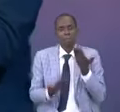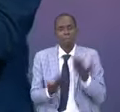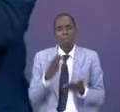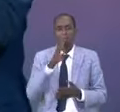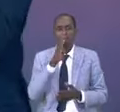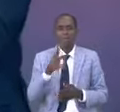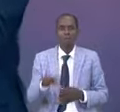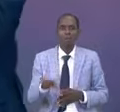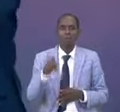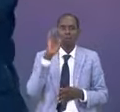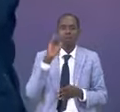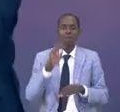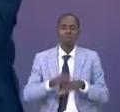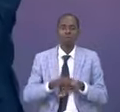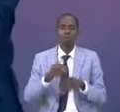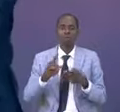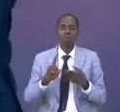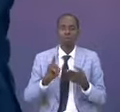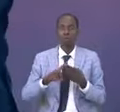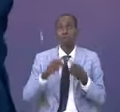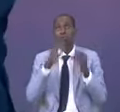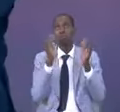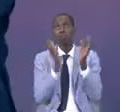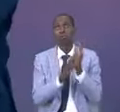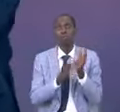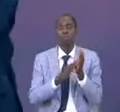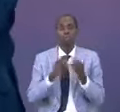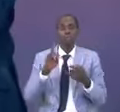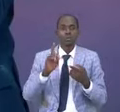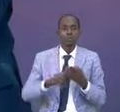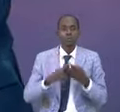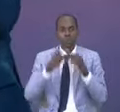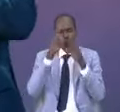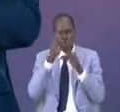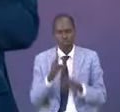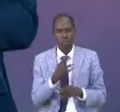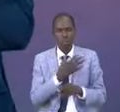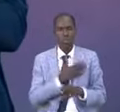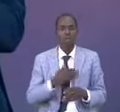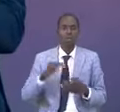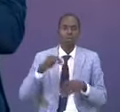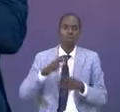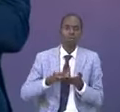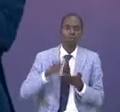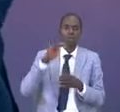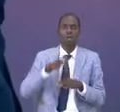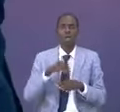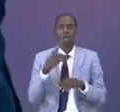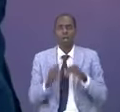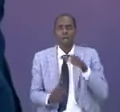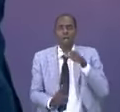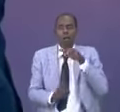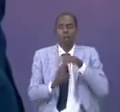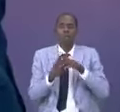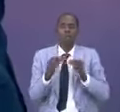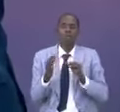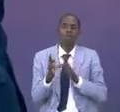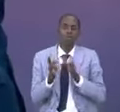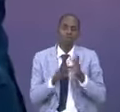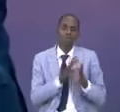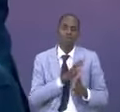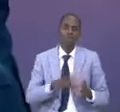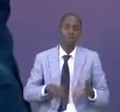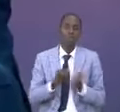et l'honneur lorsque Jésus-Christ apparaîtra voilà pourquoi vous ne devez pas avoir peur de ces